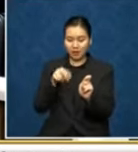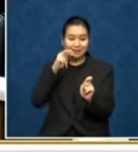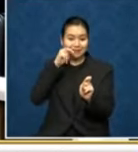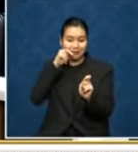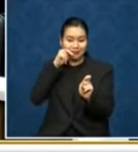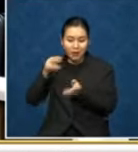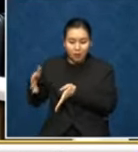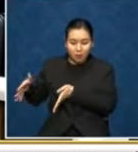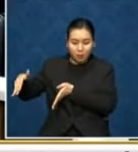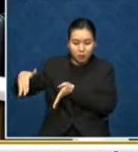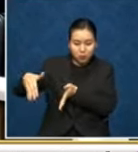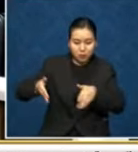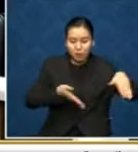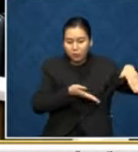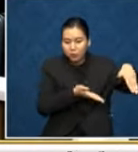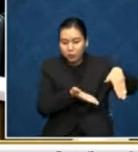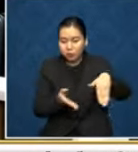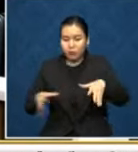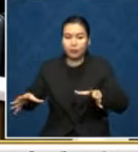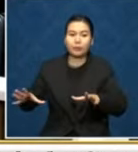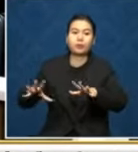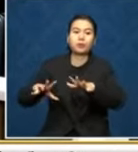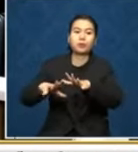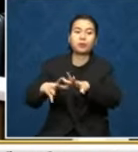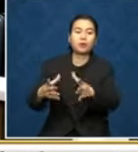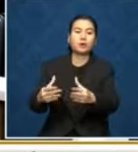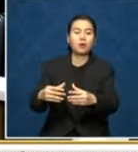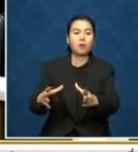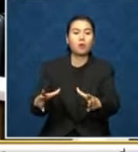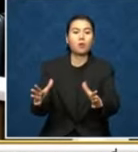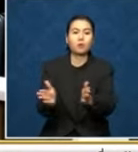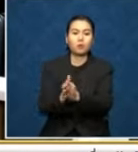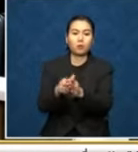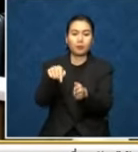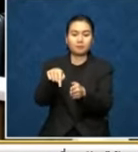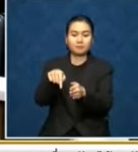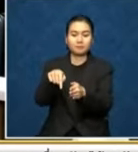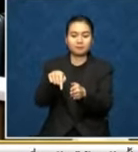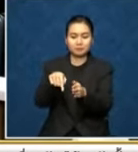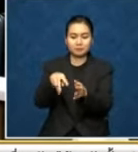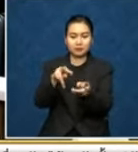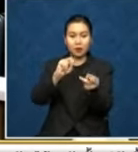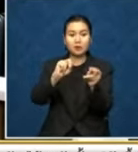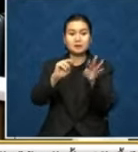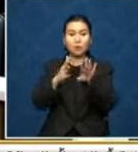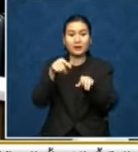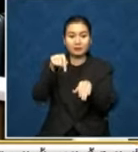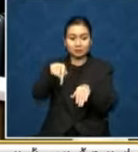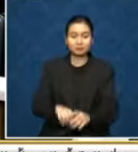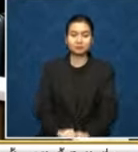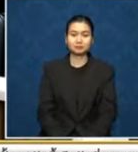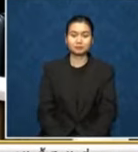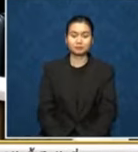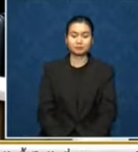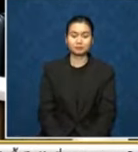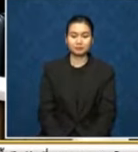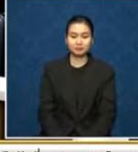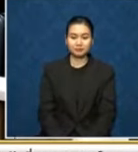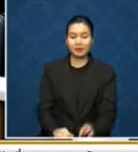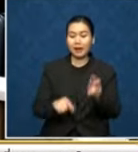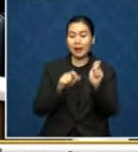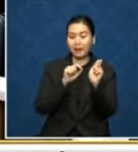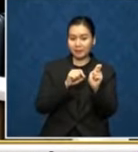ภอจากจังหวัดชัยภูมิจะไหลไปลงที่แม่น้ำชีผ่านอำเภอคอนสวรรค์นะครับในส่วนของอำเภอแก้งค้อนั้นนะครับเป็น